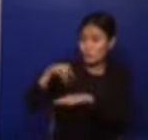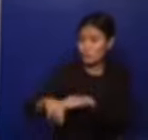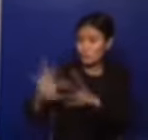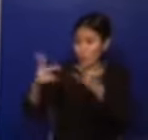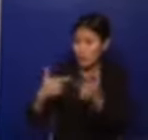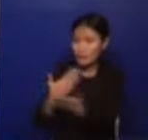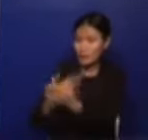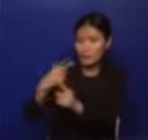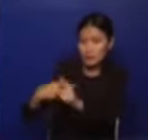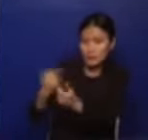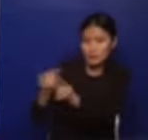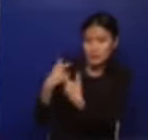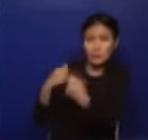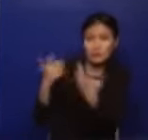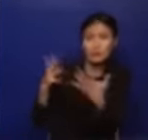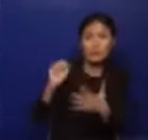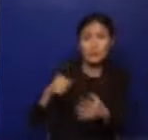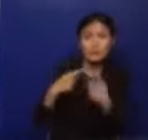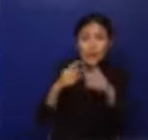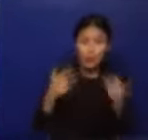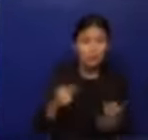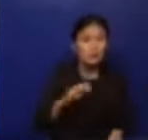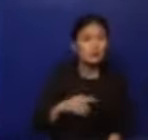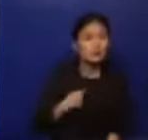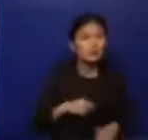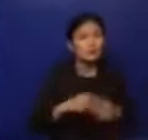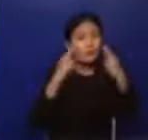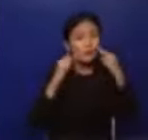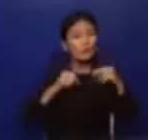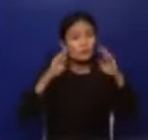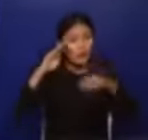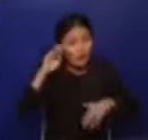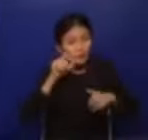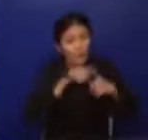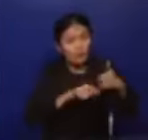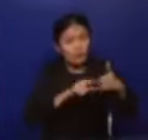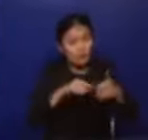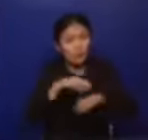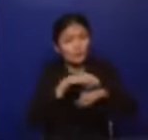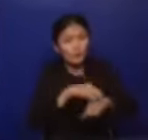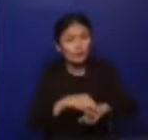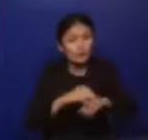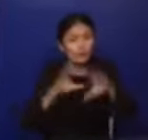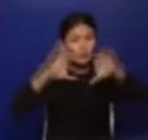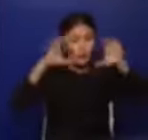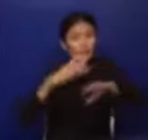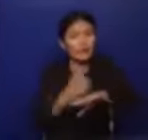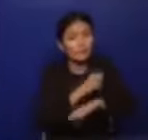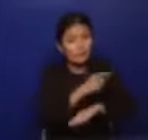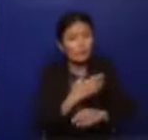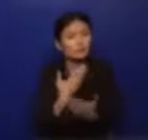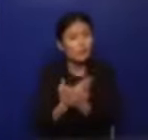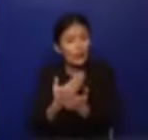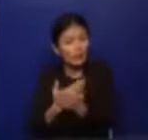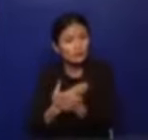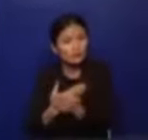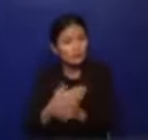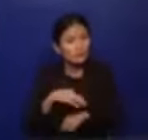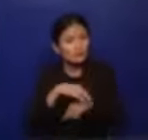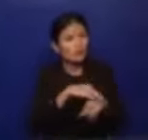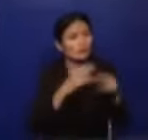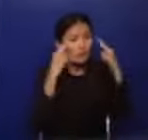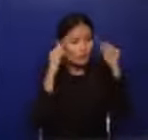แต่ท่านเป็นข้าราชการการเมืองเหมือนพวกเราทุกคนในสภาแห่งนี้ได้รับเงินจากท่านได้รับเงินในตำแหน่งนายกรัฐมน